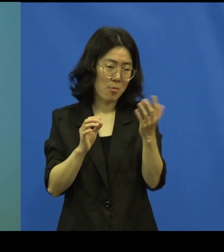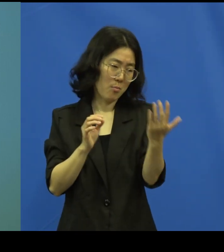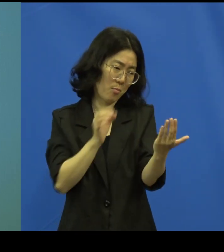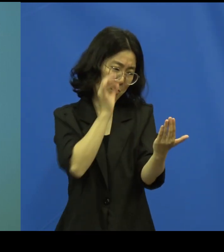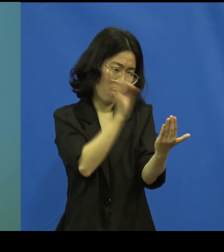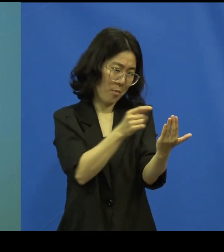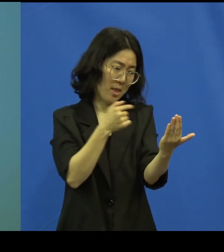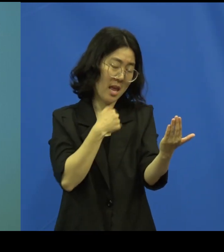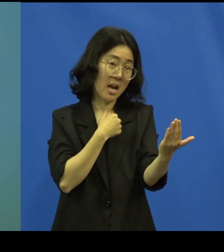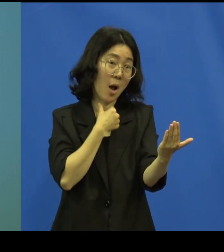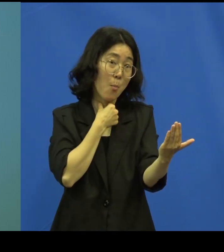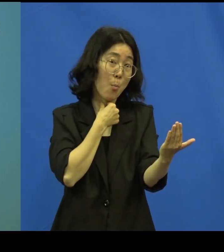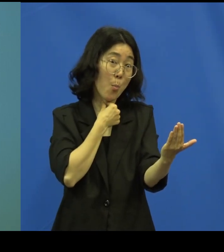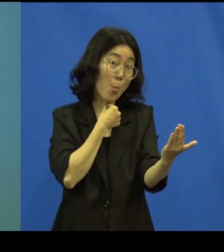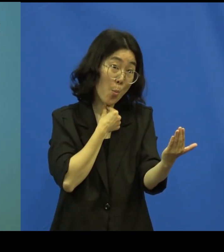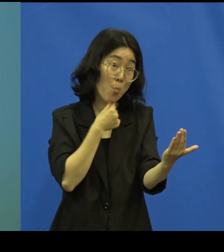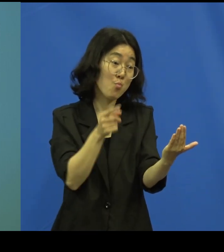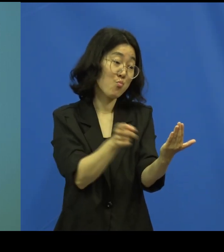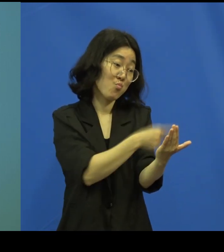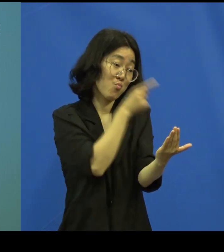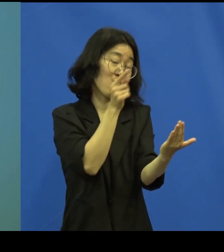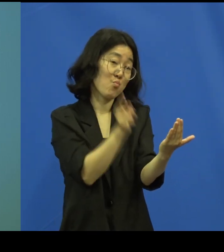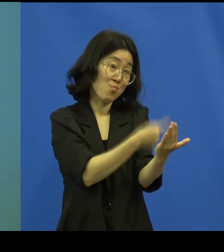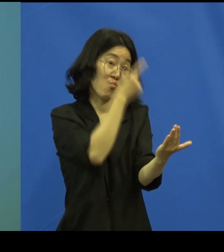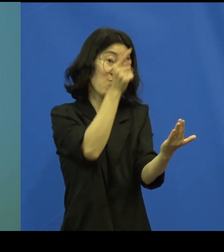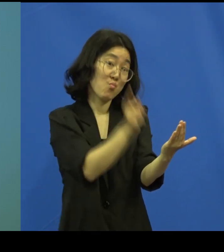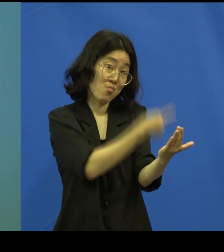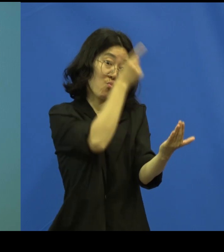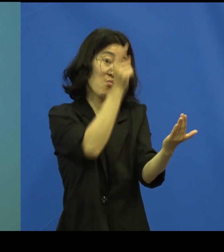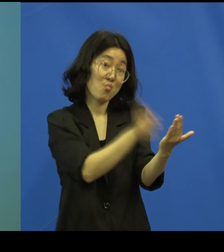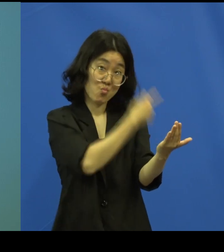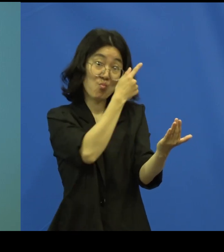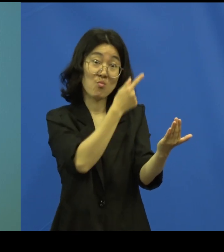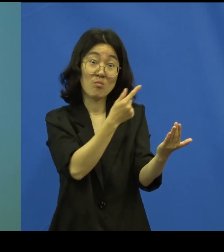거예요. 에덴 동산에서 사단이 한 게 뭐예요?